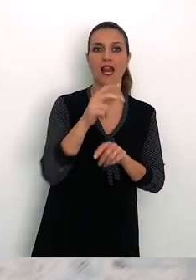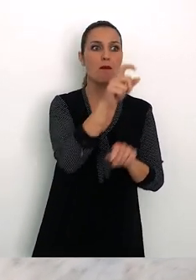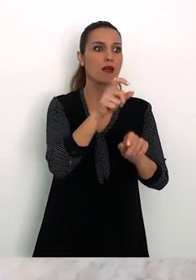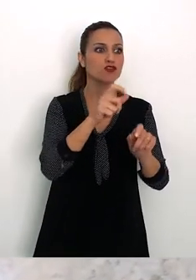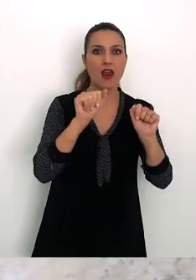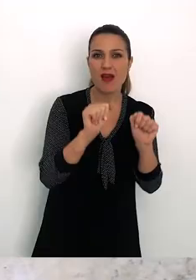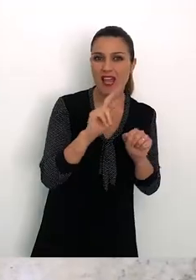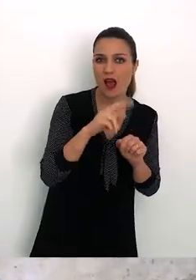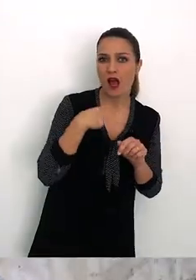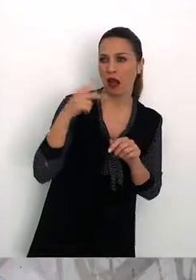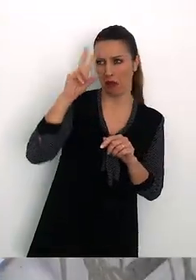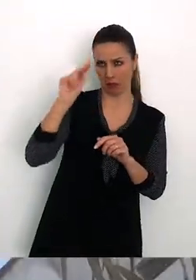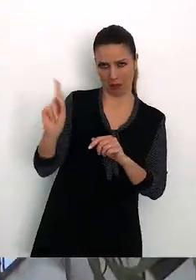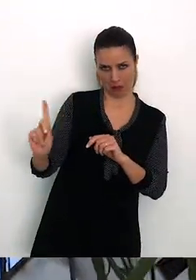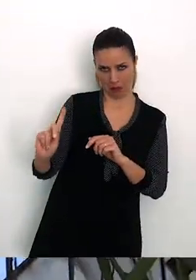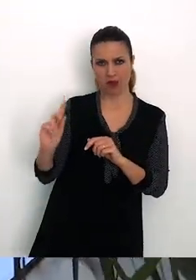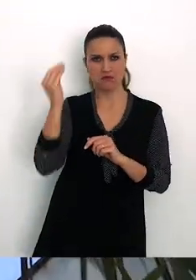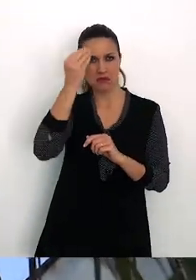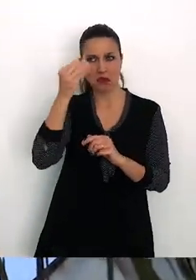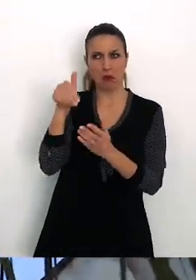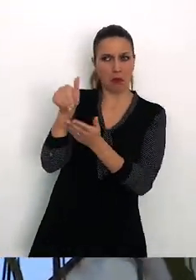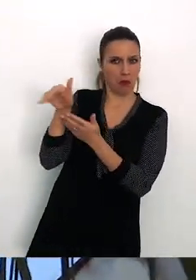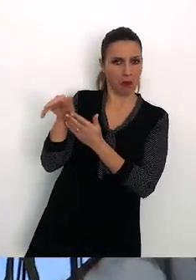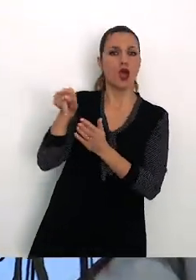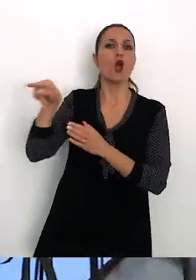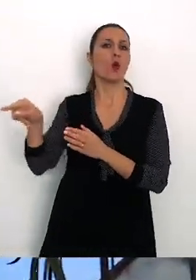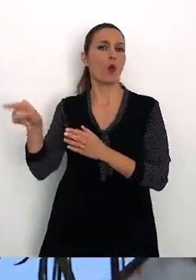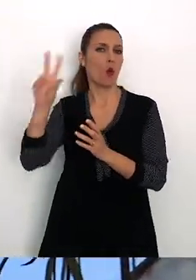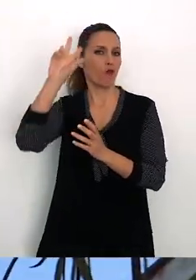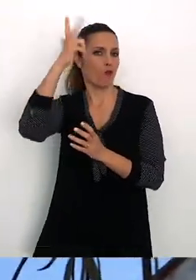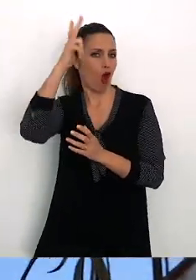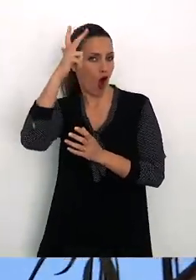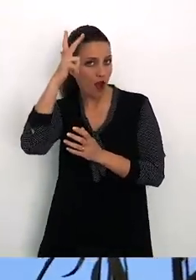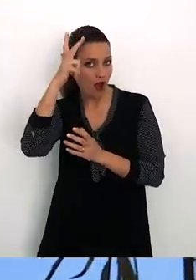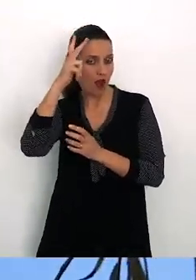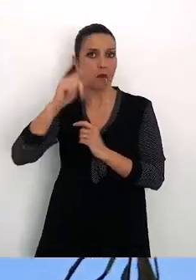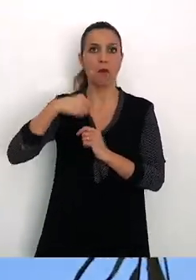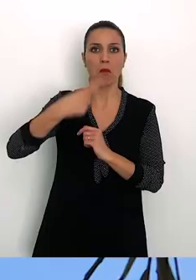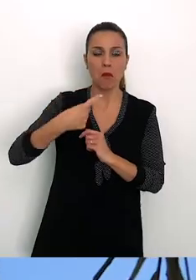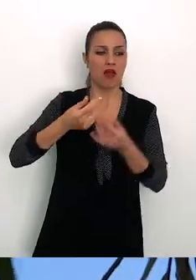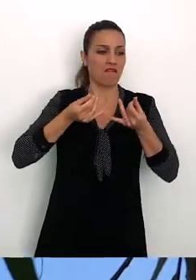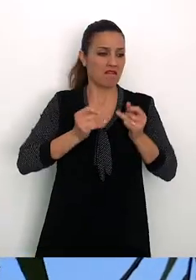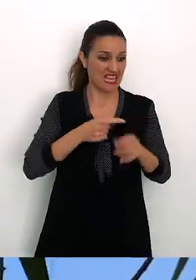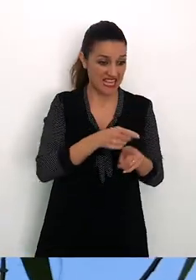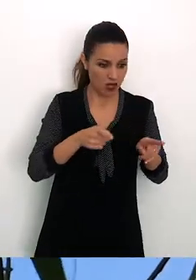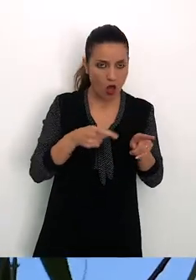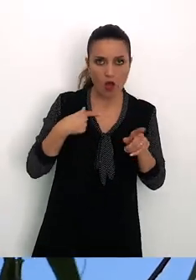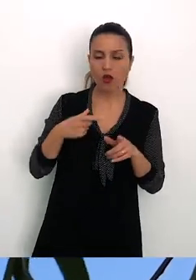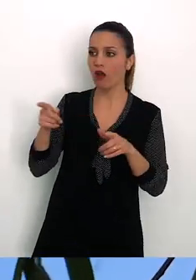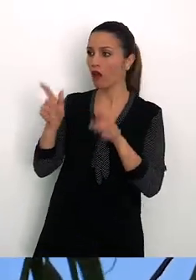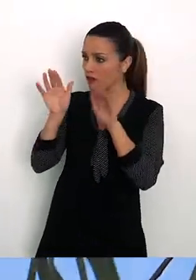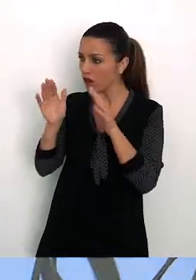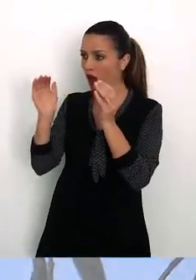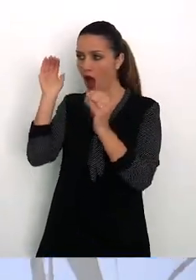isolarono, credendo di avere a che fare con un folle straniero. Quando si accorsero poi che i loro figli lo adoravano e ascoltavano i